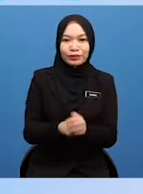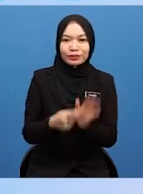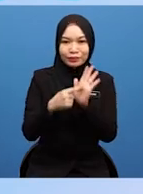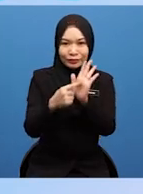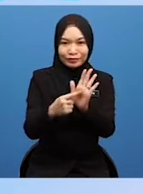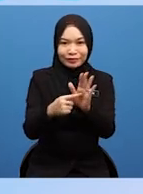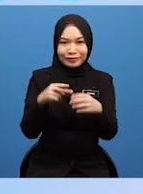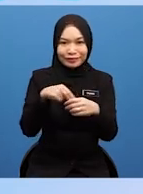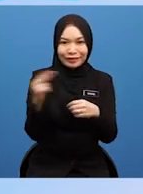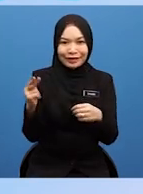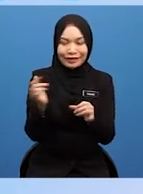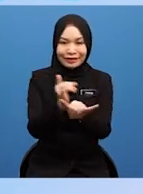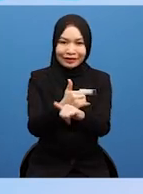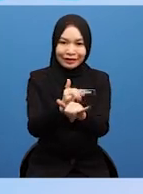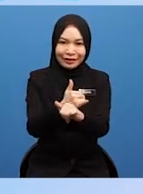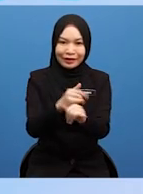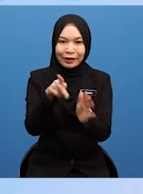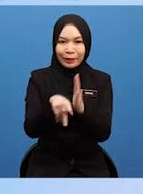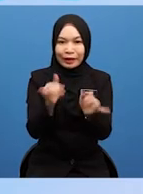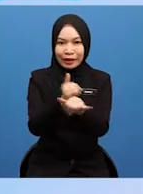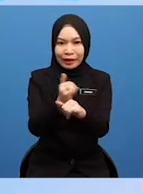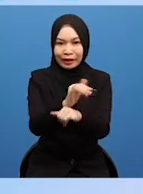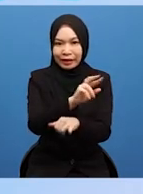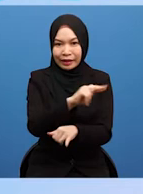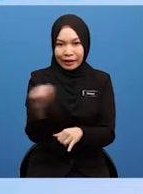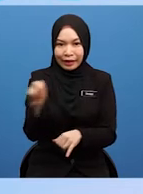karya pengkaryaan dan pernikahan